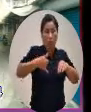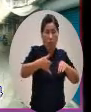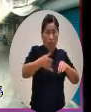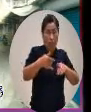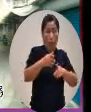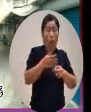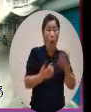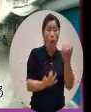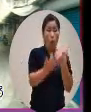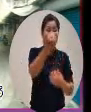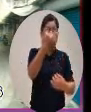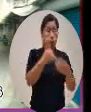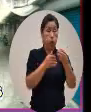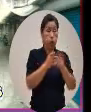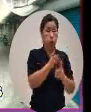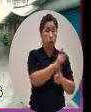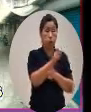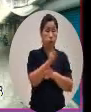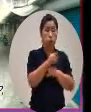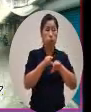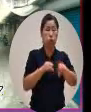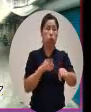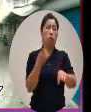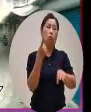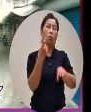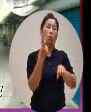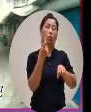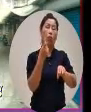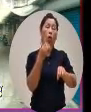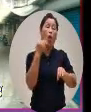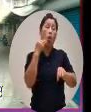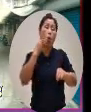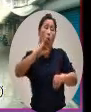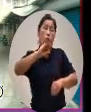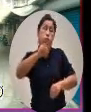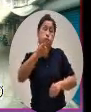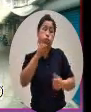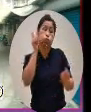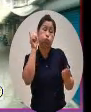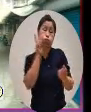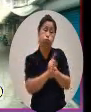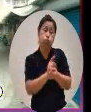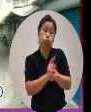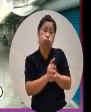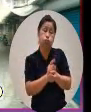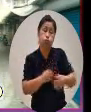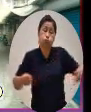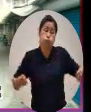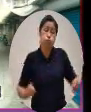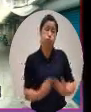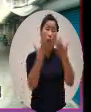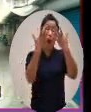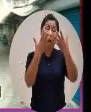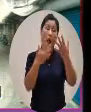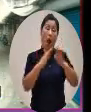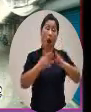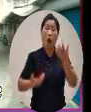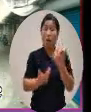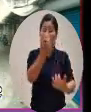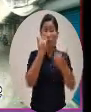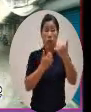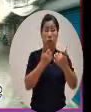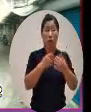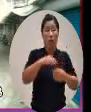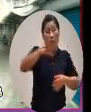也沒辦法進去其實它裡面如果說發生火災或者各種的安全問題其實是非常